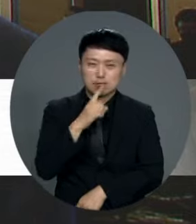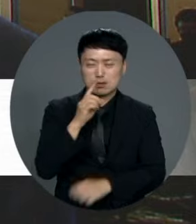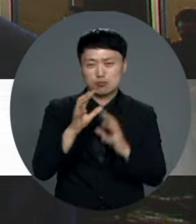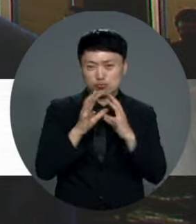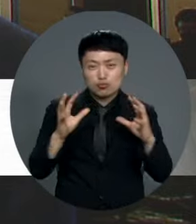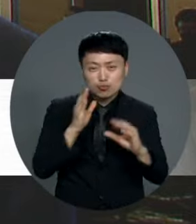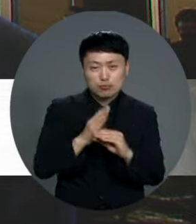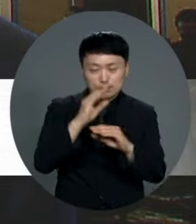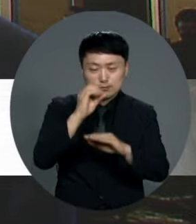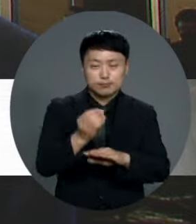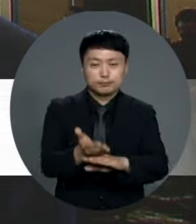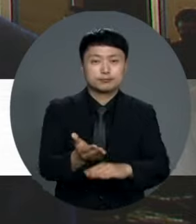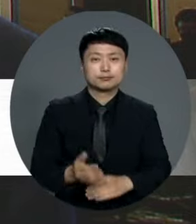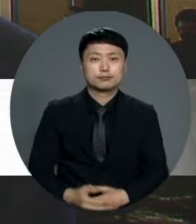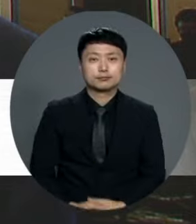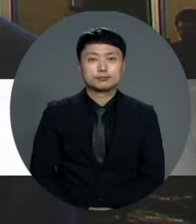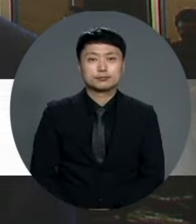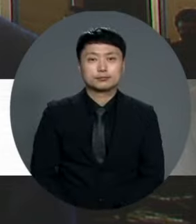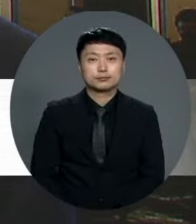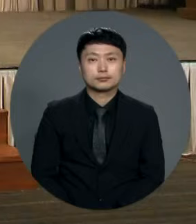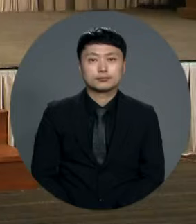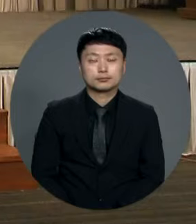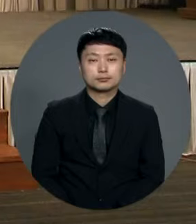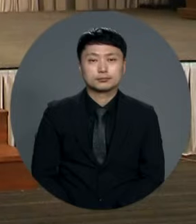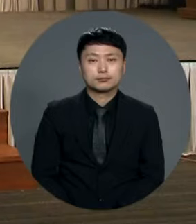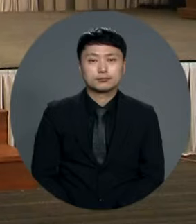않습니다. 조지한 기자 보도합니다.